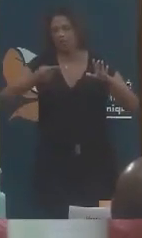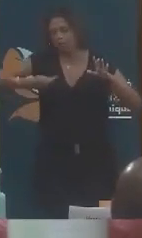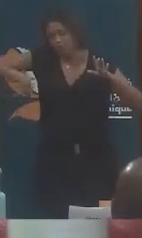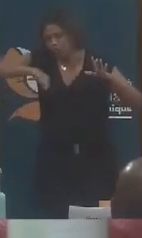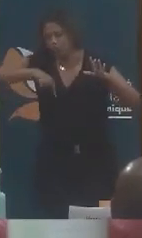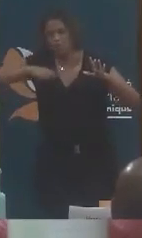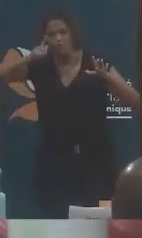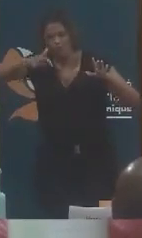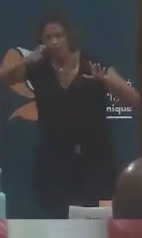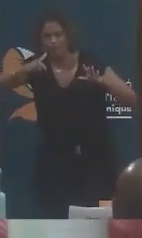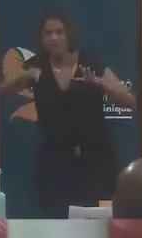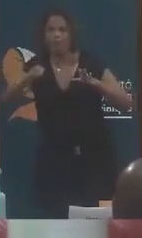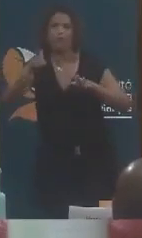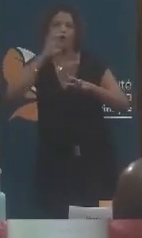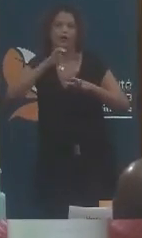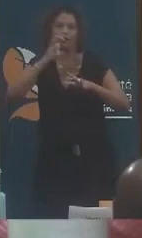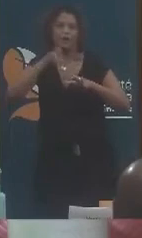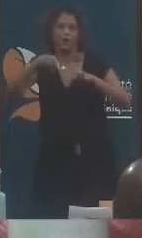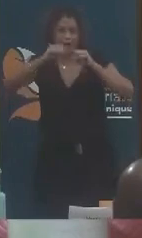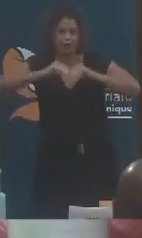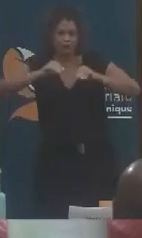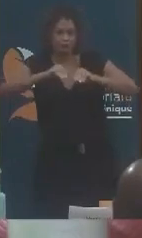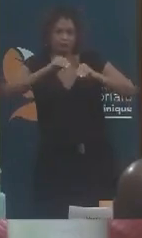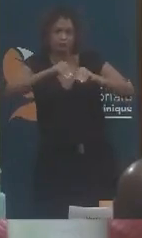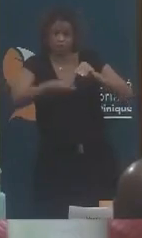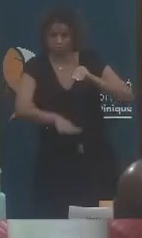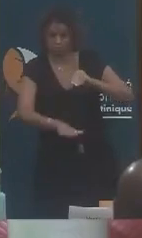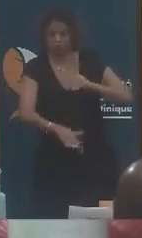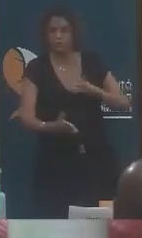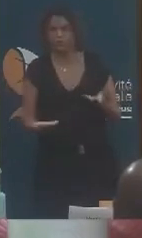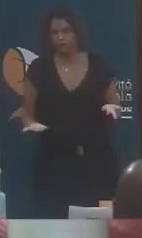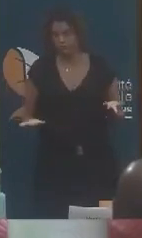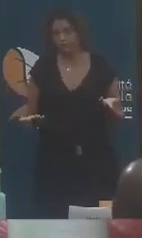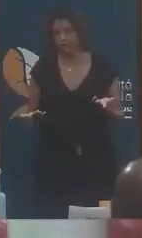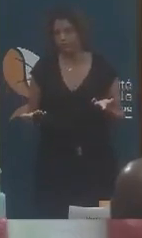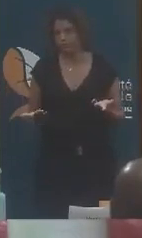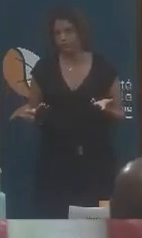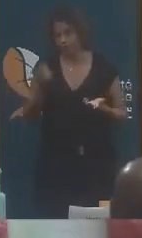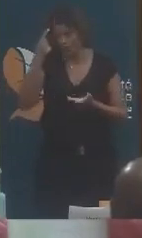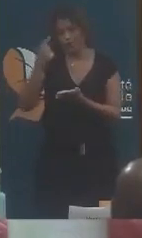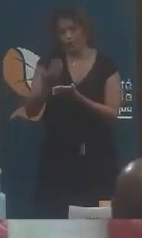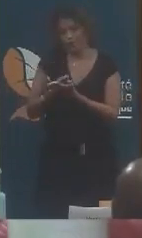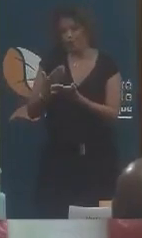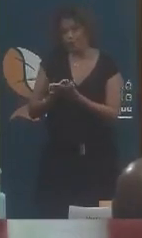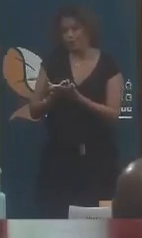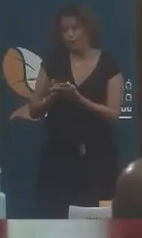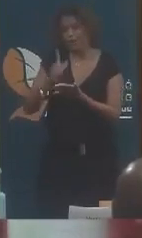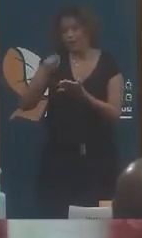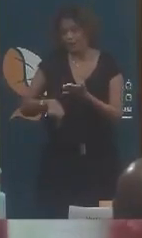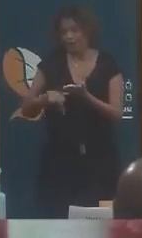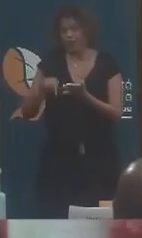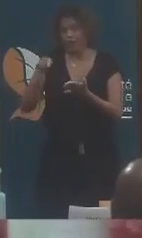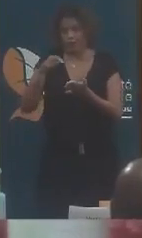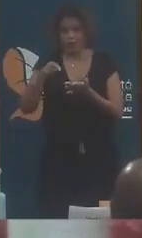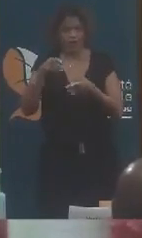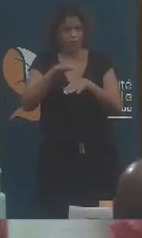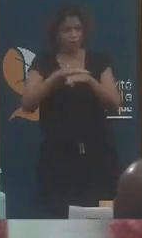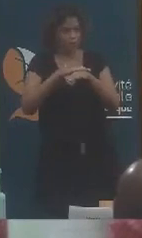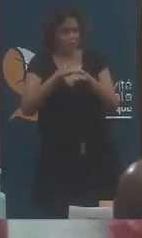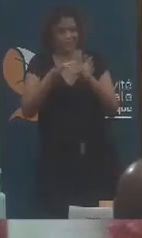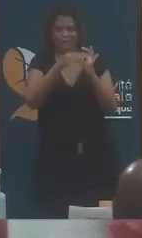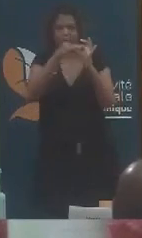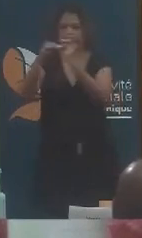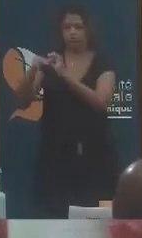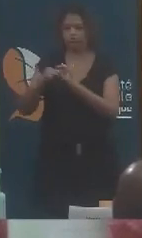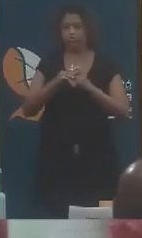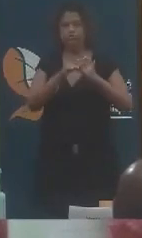créole soit enseigné à nos enfants depuis le plus jeune âge. Donc pour cela, il faut arriver à créer un consensus politique martiniquais, et